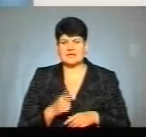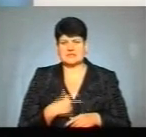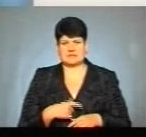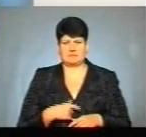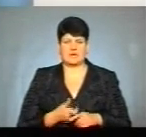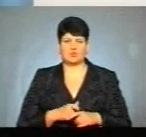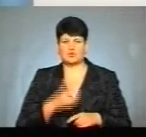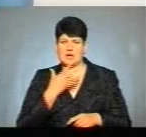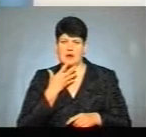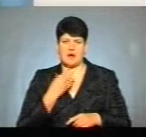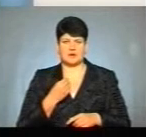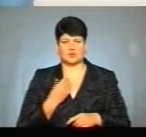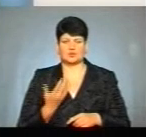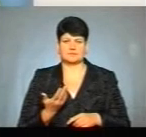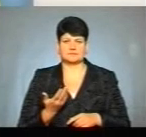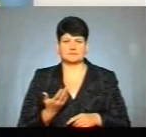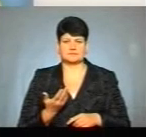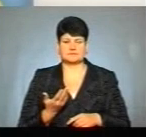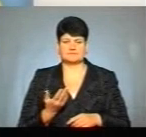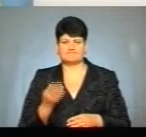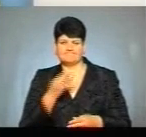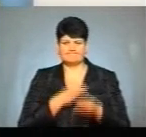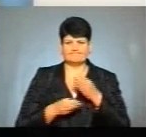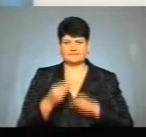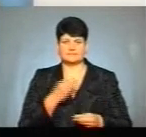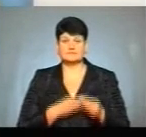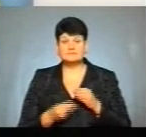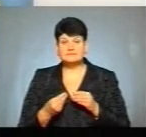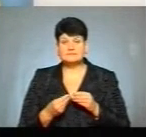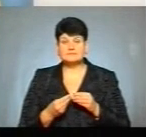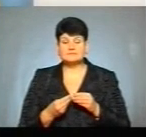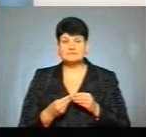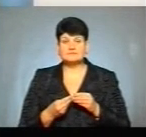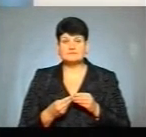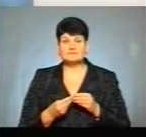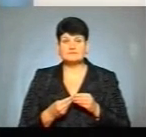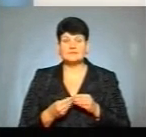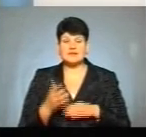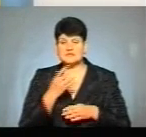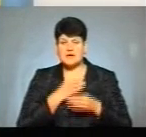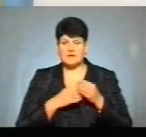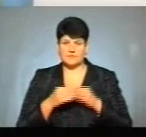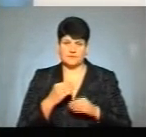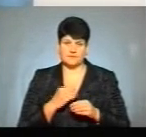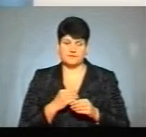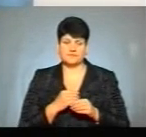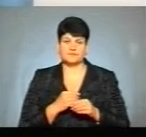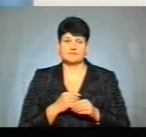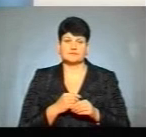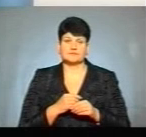дуже гарно маскуються, так? Завуальовують. Завуальовують,